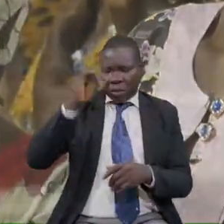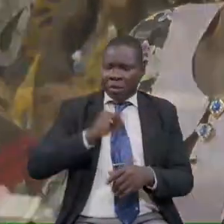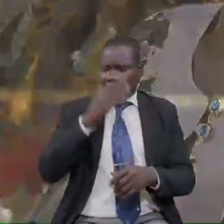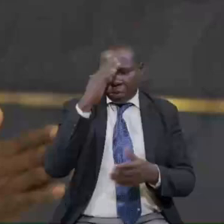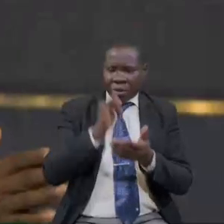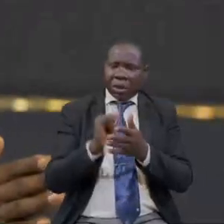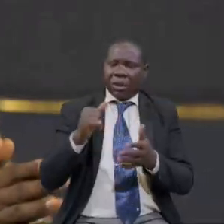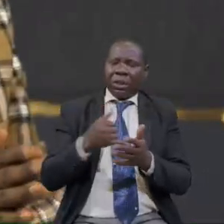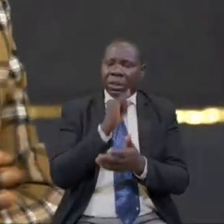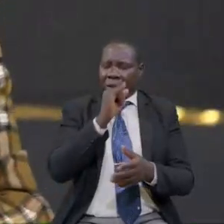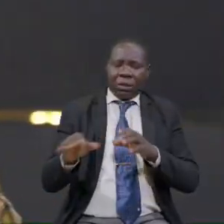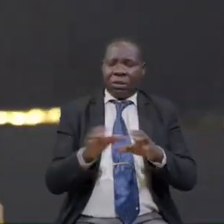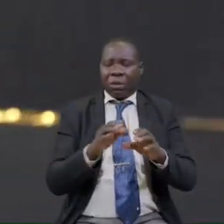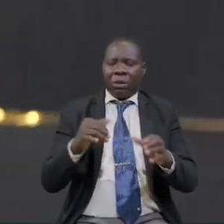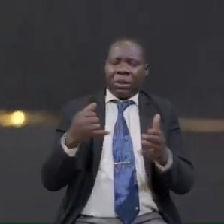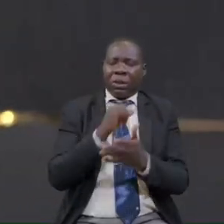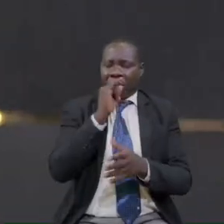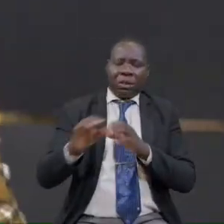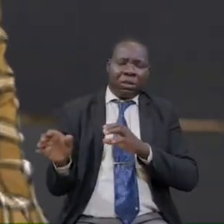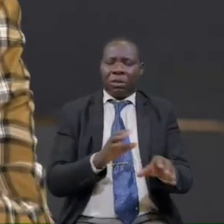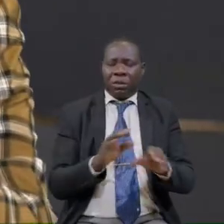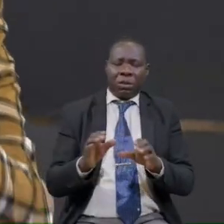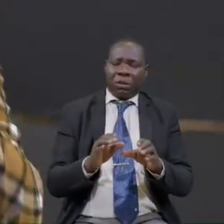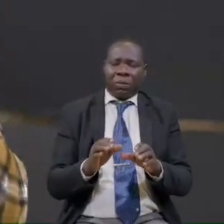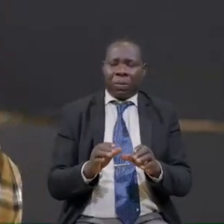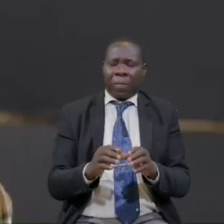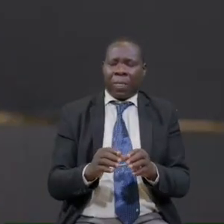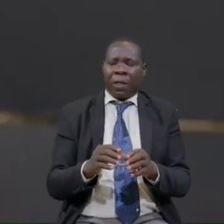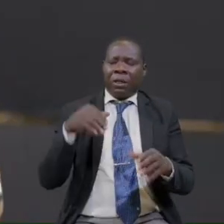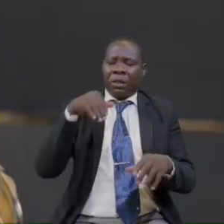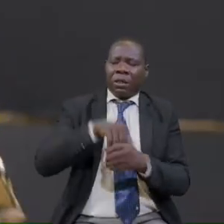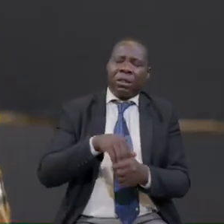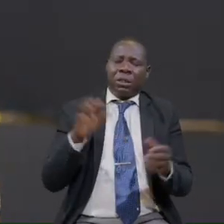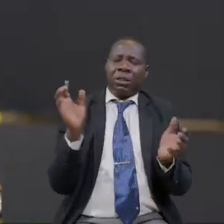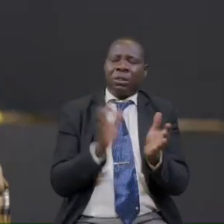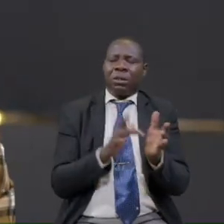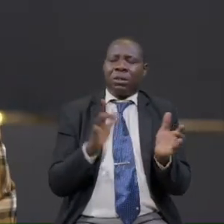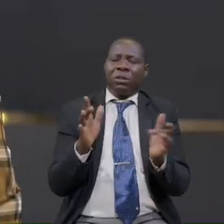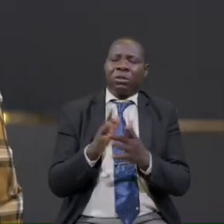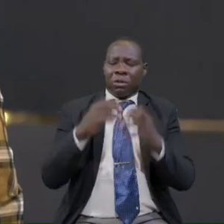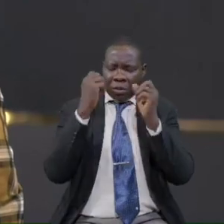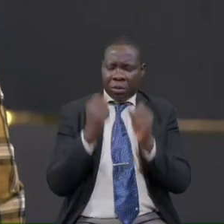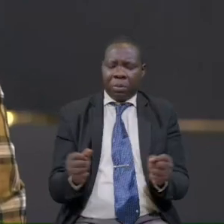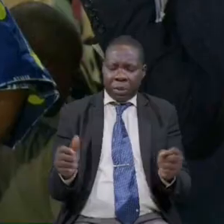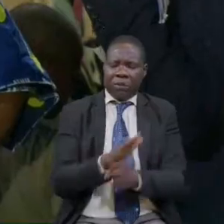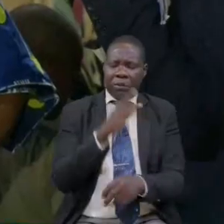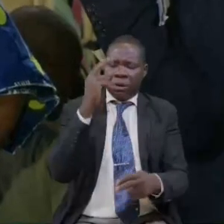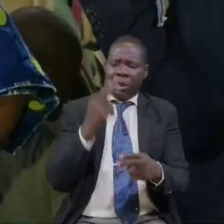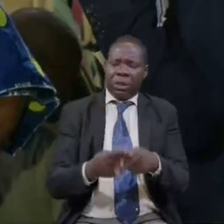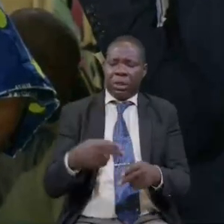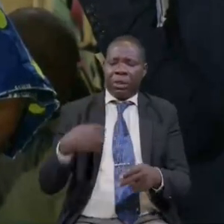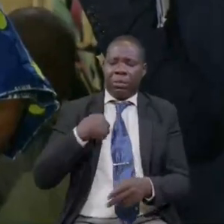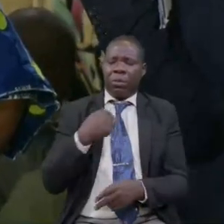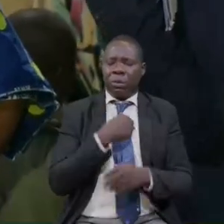fait. C'est fait. Au nom puissant de Jésus, nous